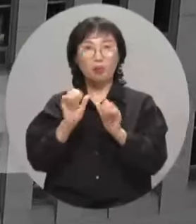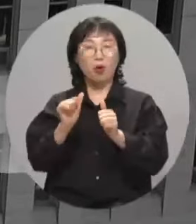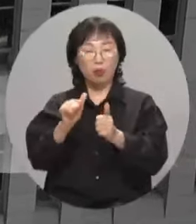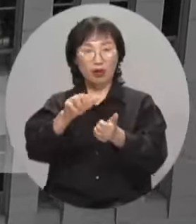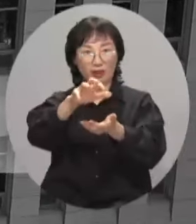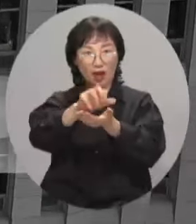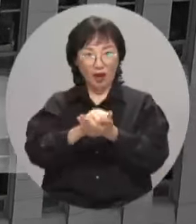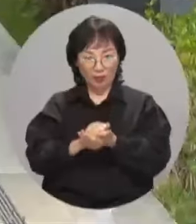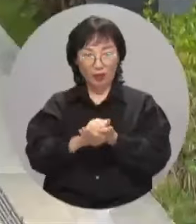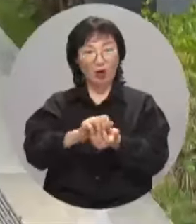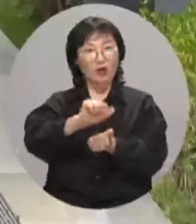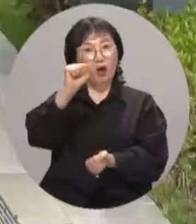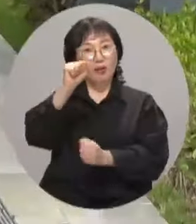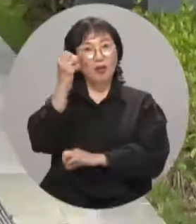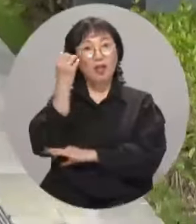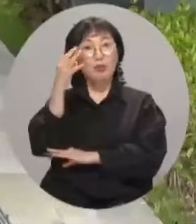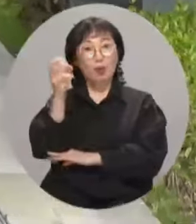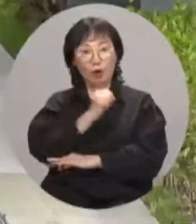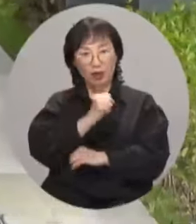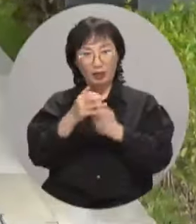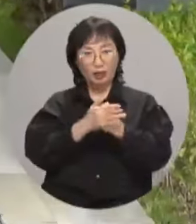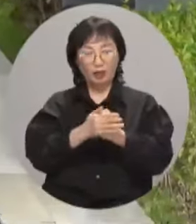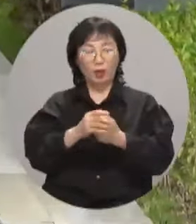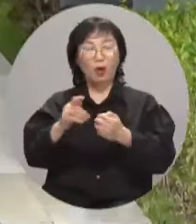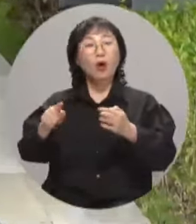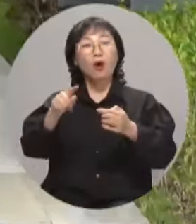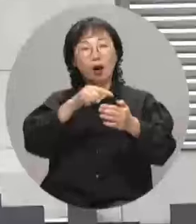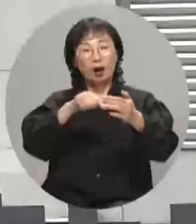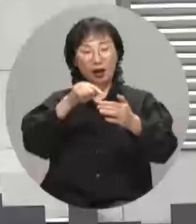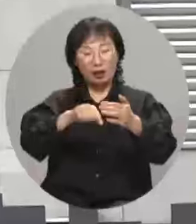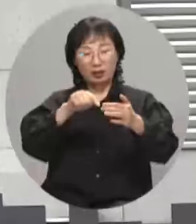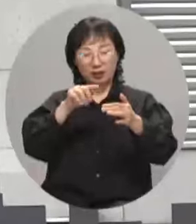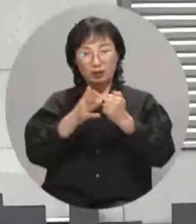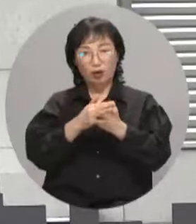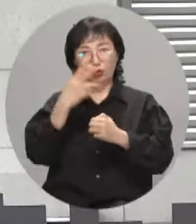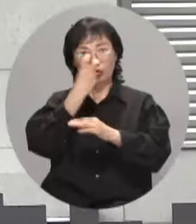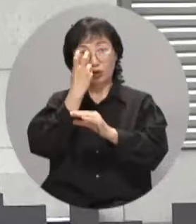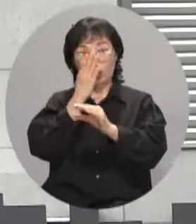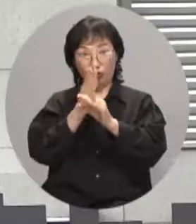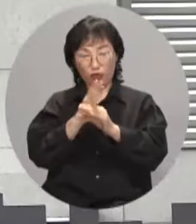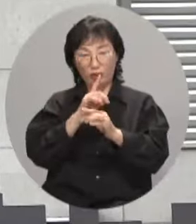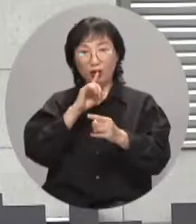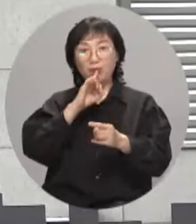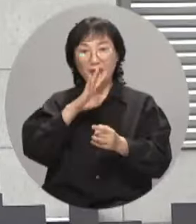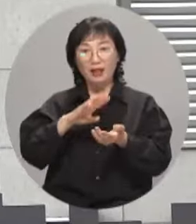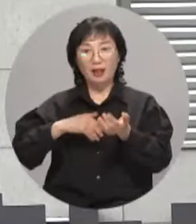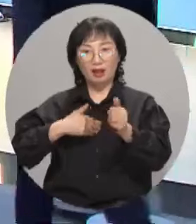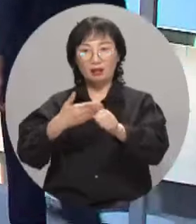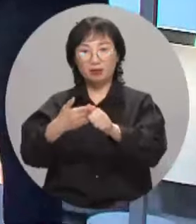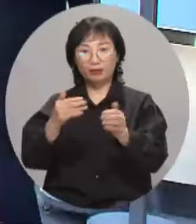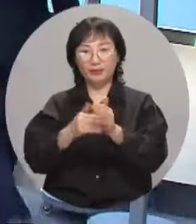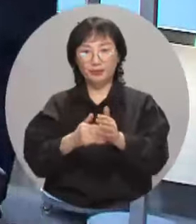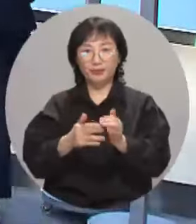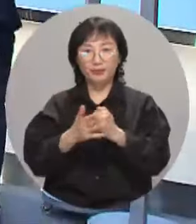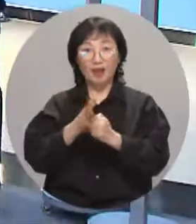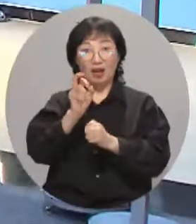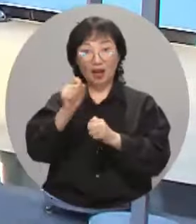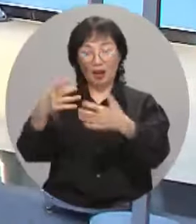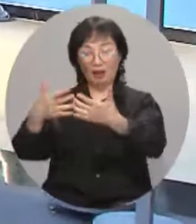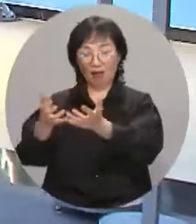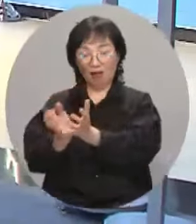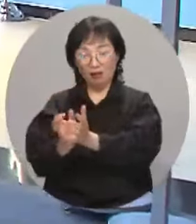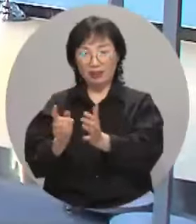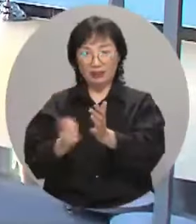발부받은 영장의 기초에 최소한의 범위 내에서 신중하게 수사하고 있다는 입장만 내놨습니다 야권에서는